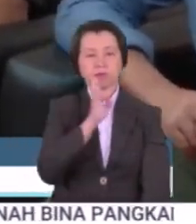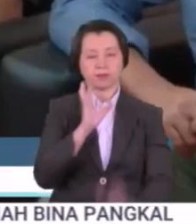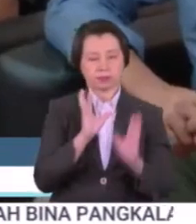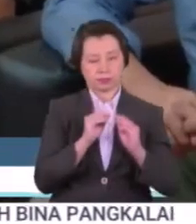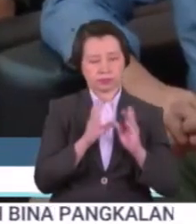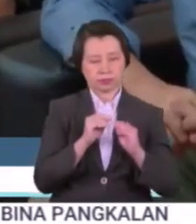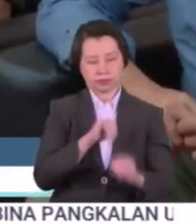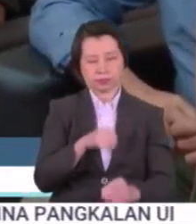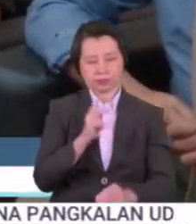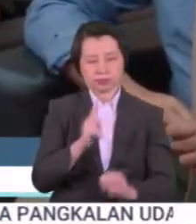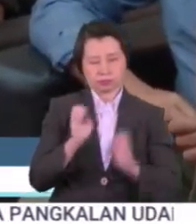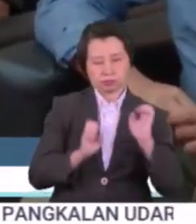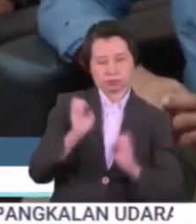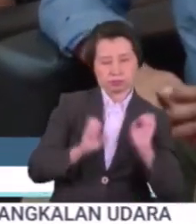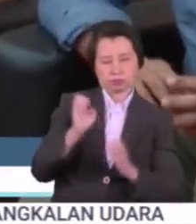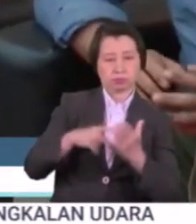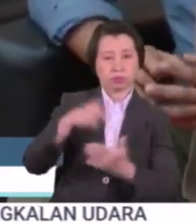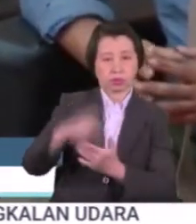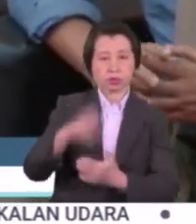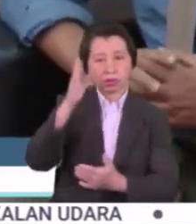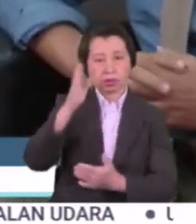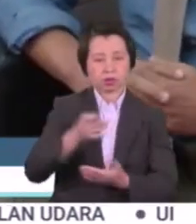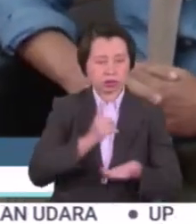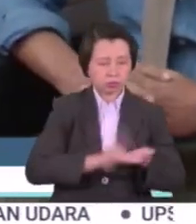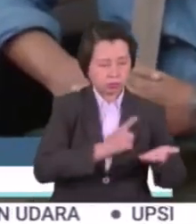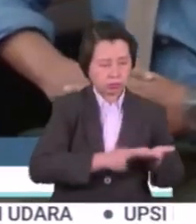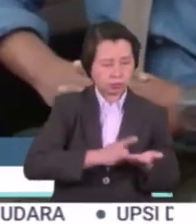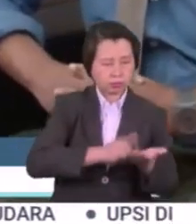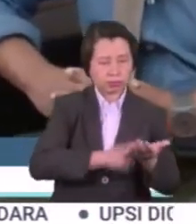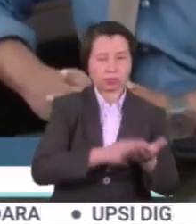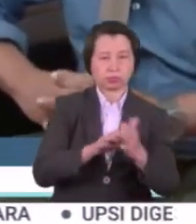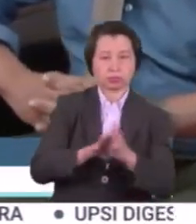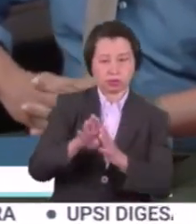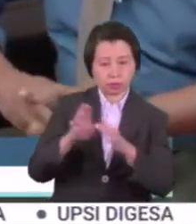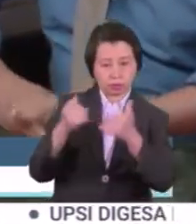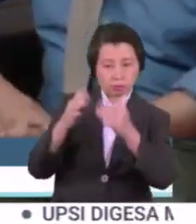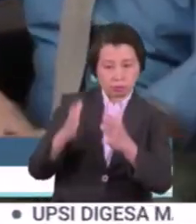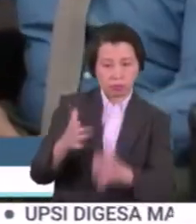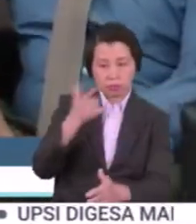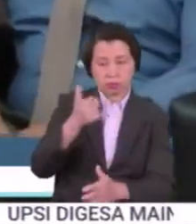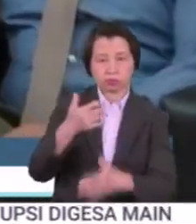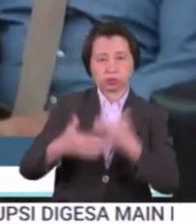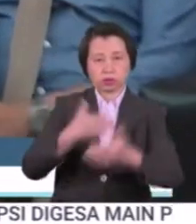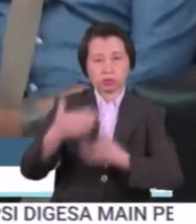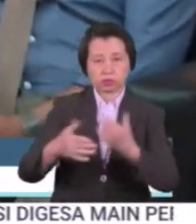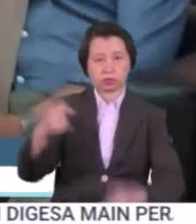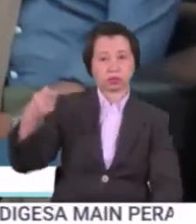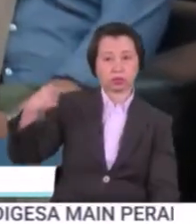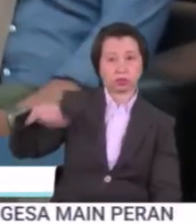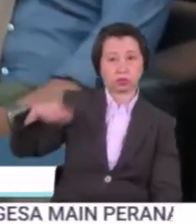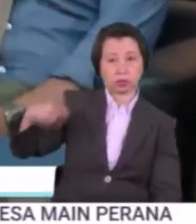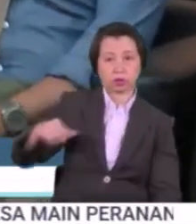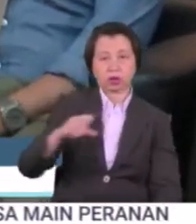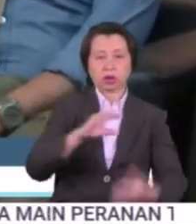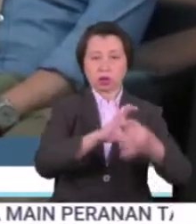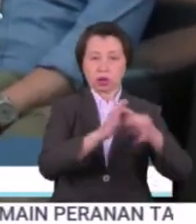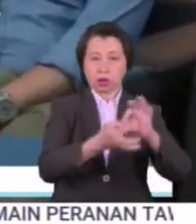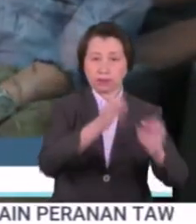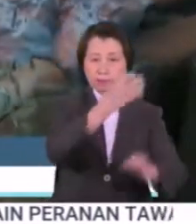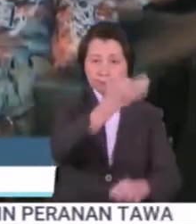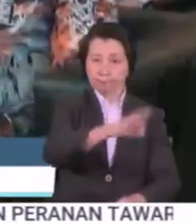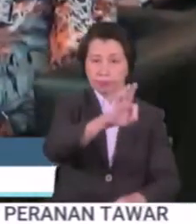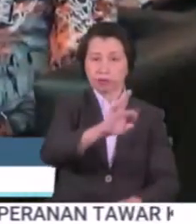mesyuarat jawatankuasa penilaian program itu akan membincangkan prestasi atlet memandangkan proses kelayakan olimpik Paris